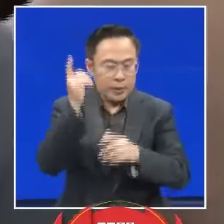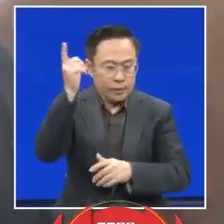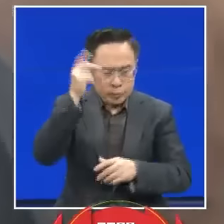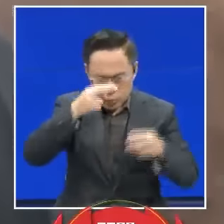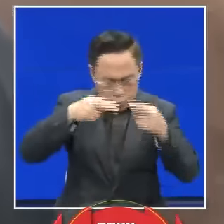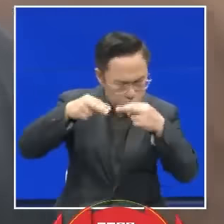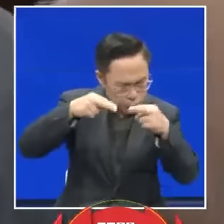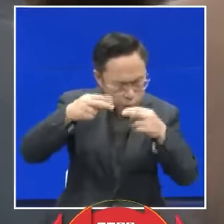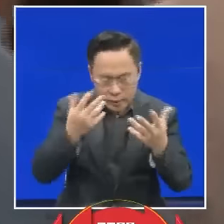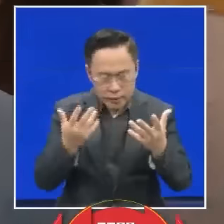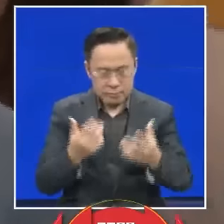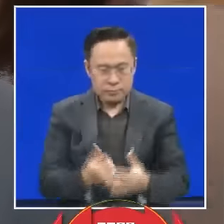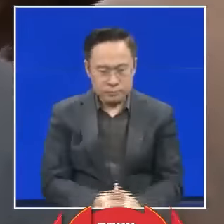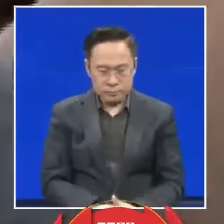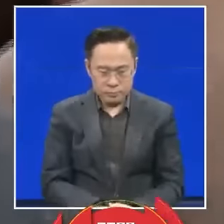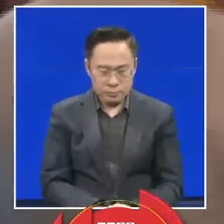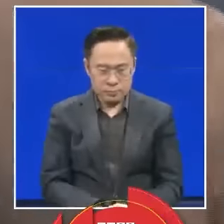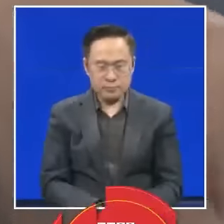ครับ